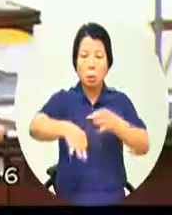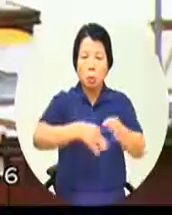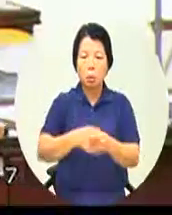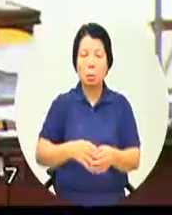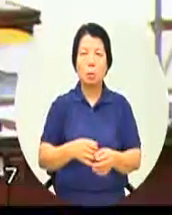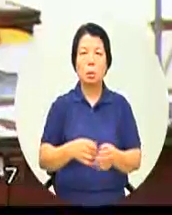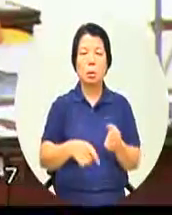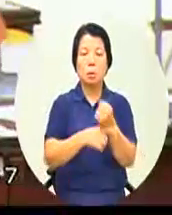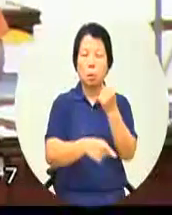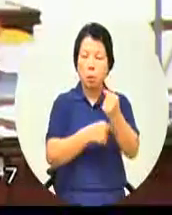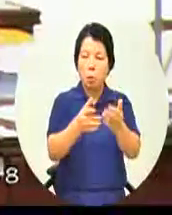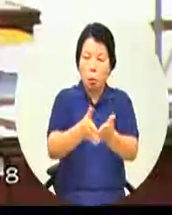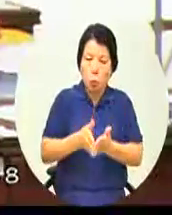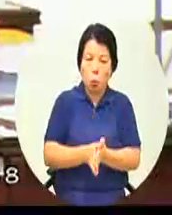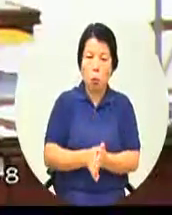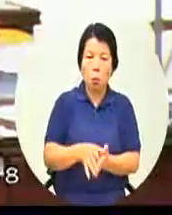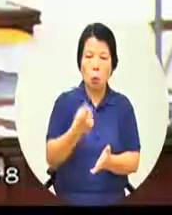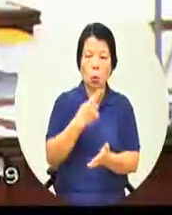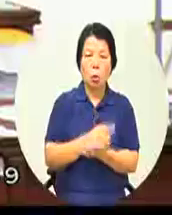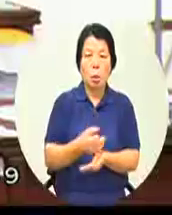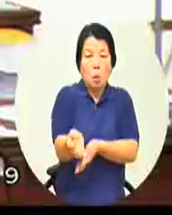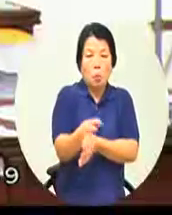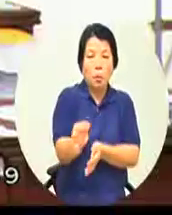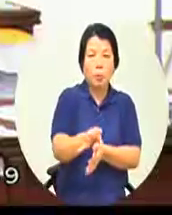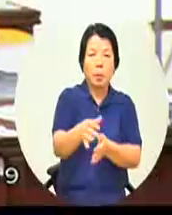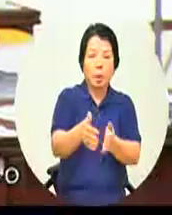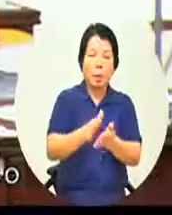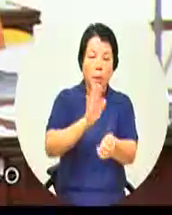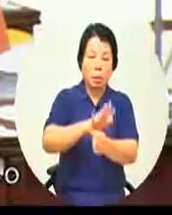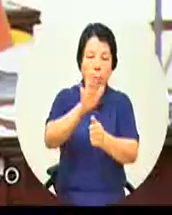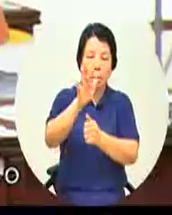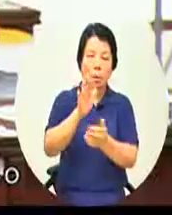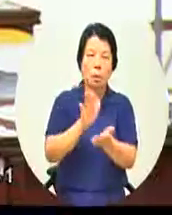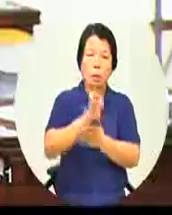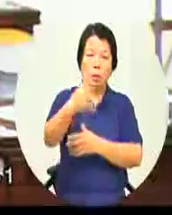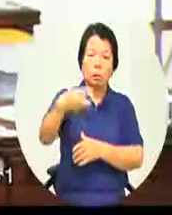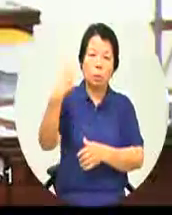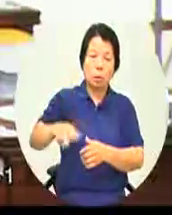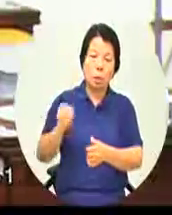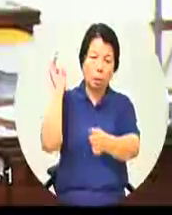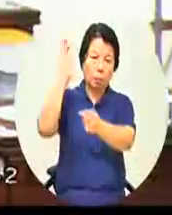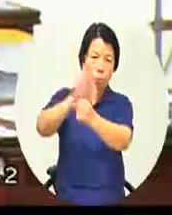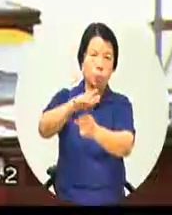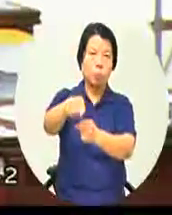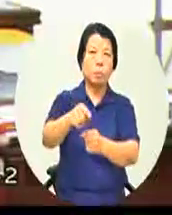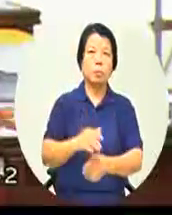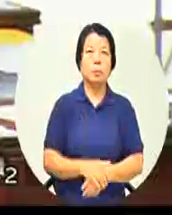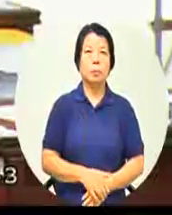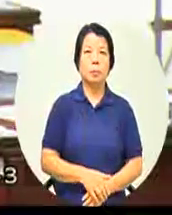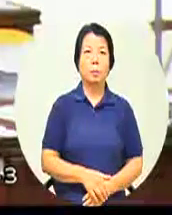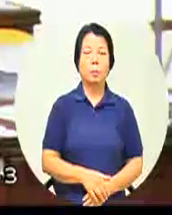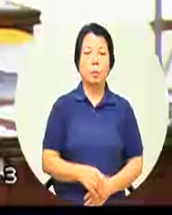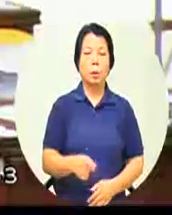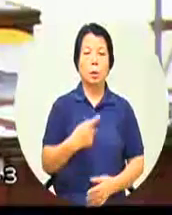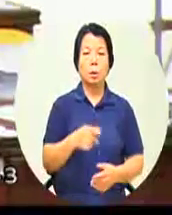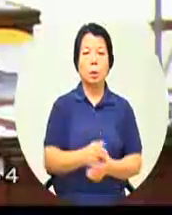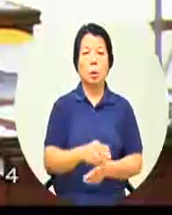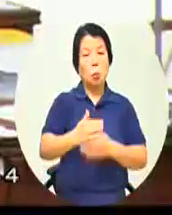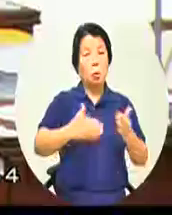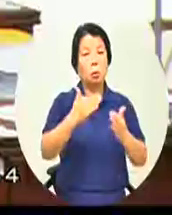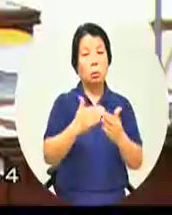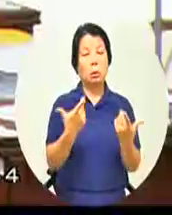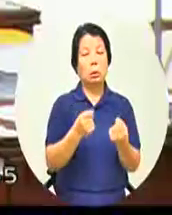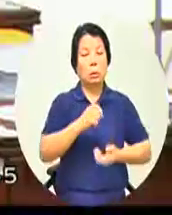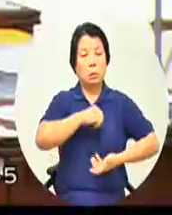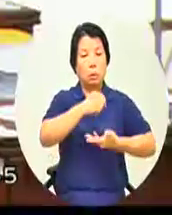收，他收钱，啊，然后嘞，恁来补贴面，啊，这个华商交代就过去的了。啊，因为无对不对？哦，反正好嘛是担心，对不对？